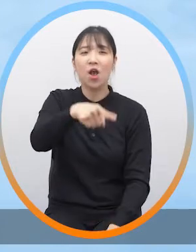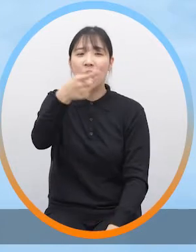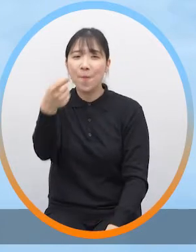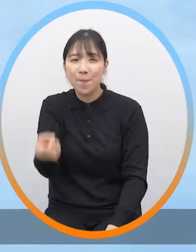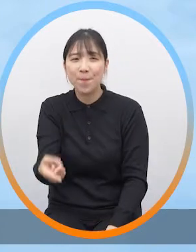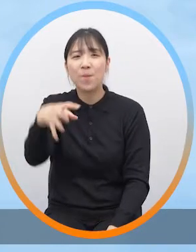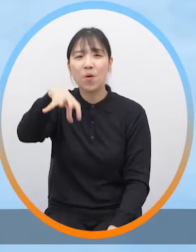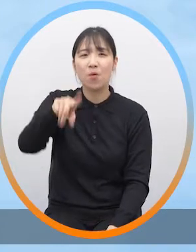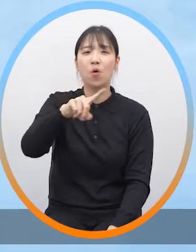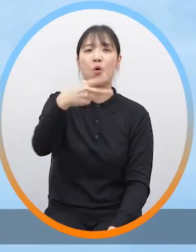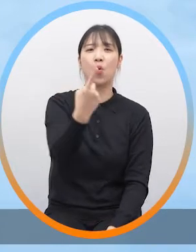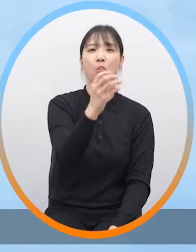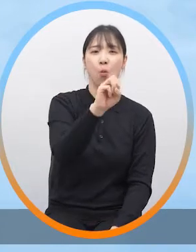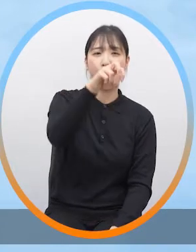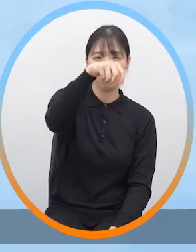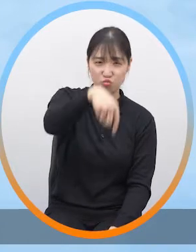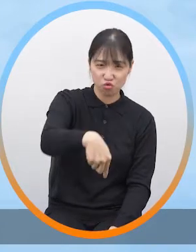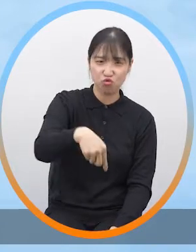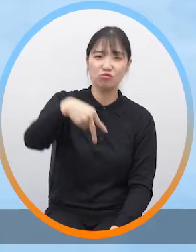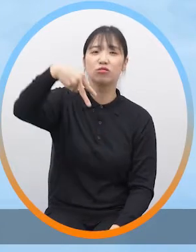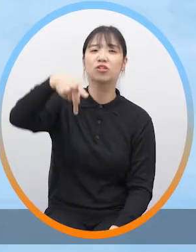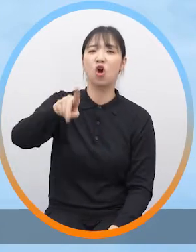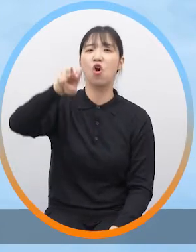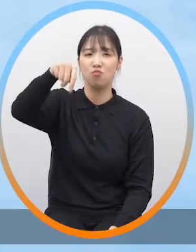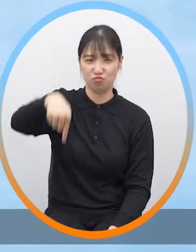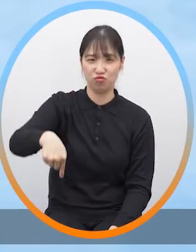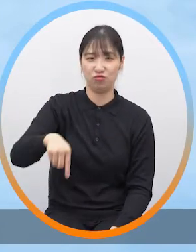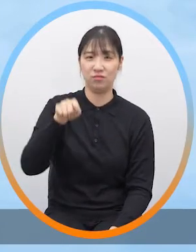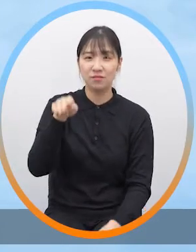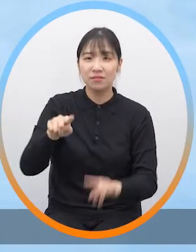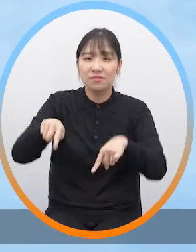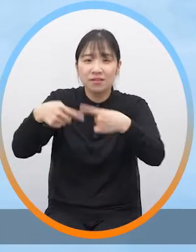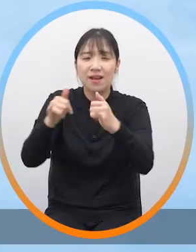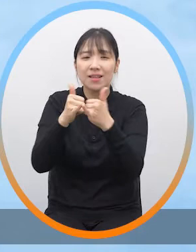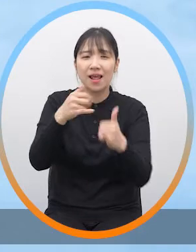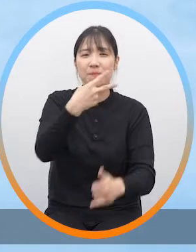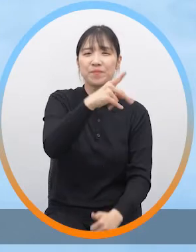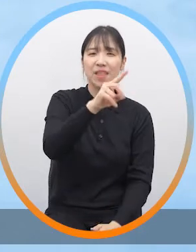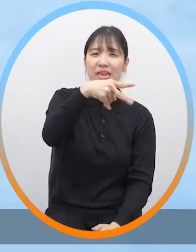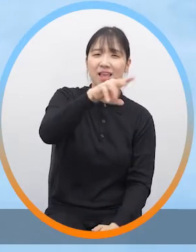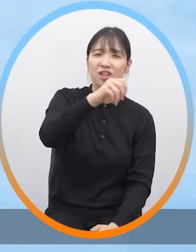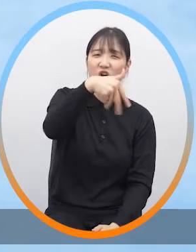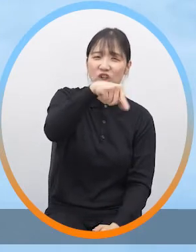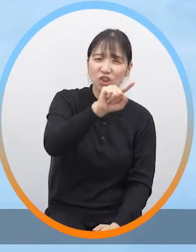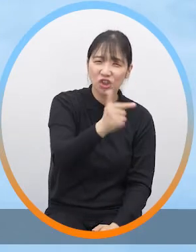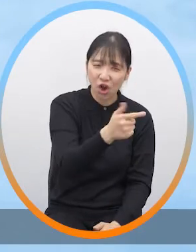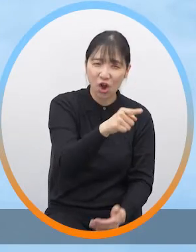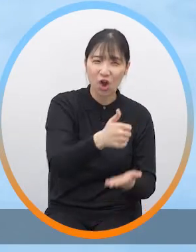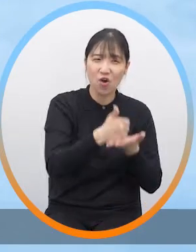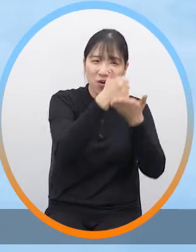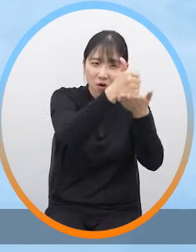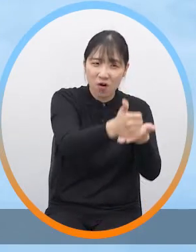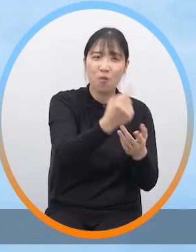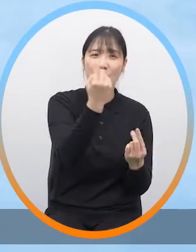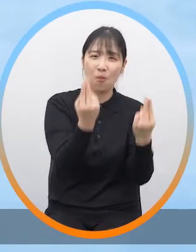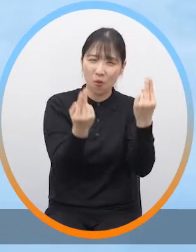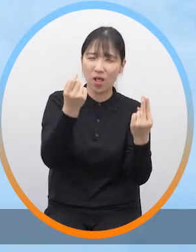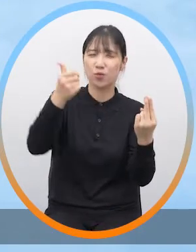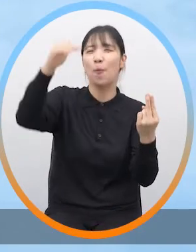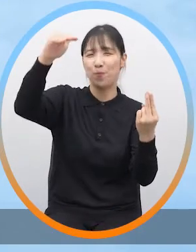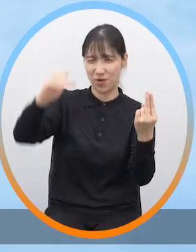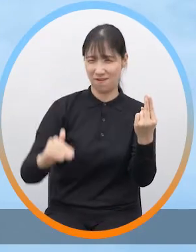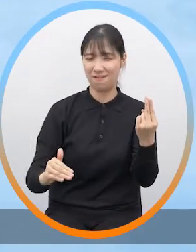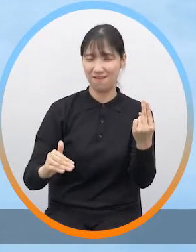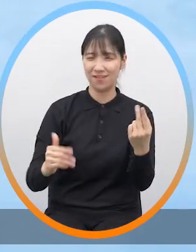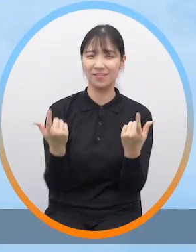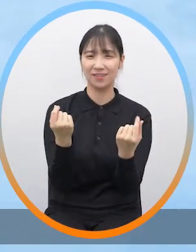곁집으로 지어놓은 게 동무와 서무예요. 그러니까 동무와 서무에 들어간 사람들은 아무래도 대성전에 모신 분들보다는 급이 좀